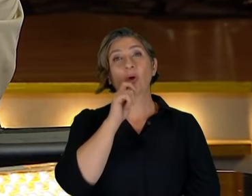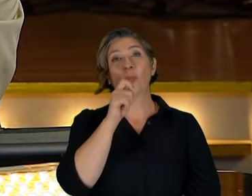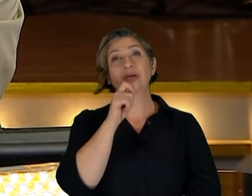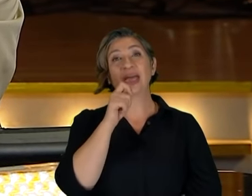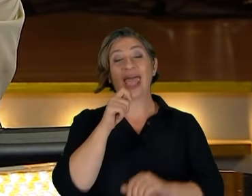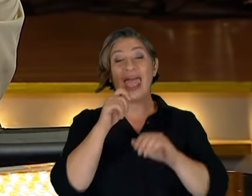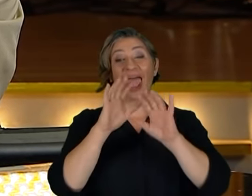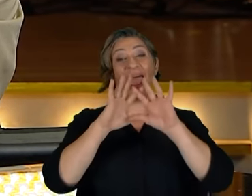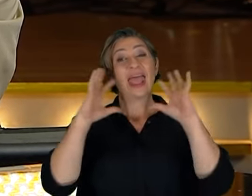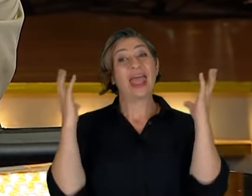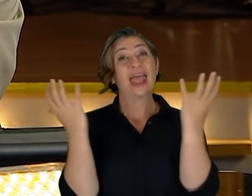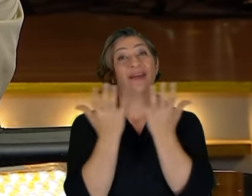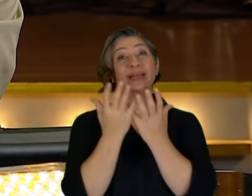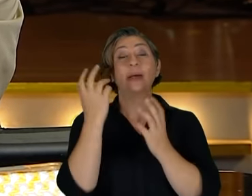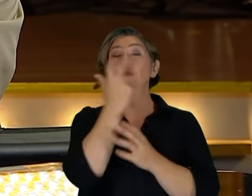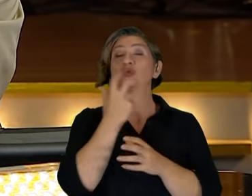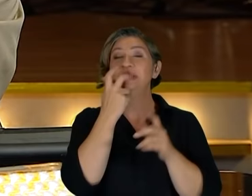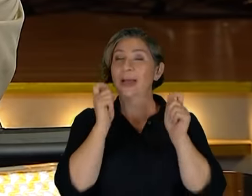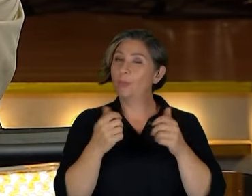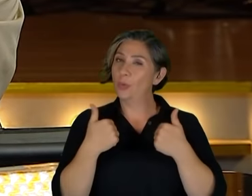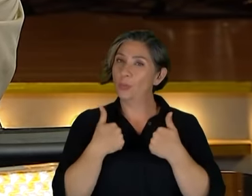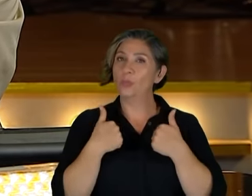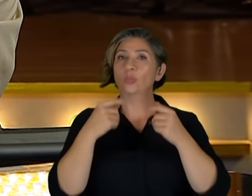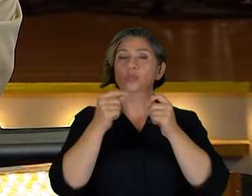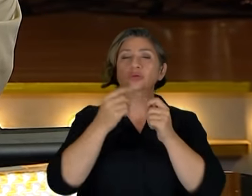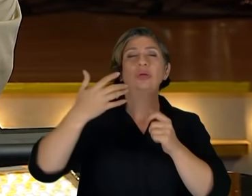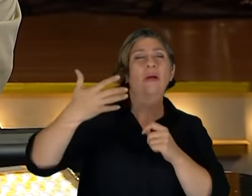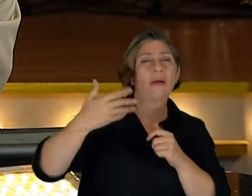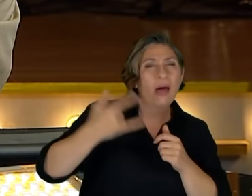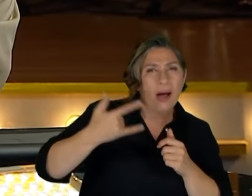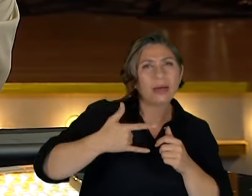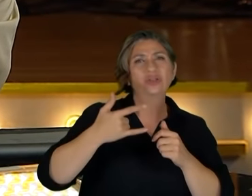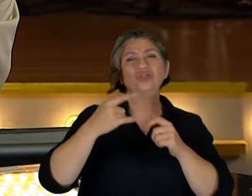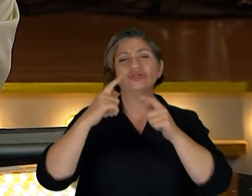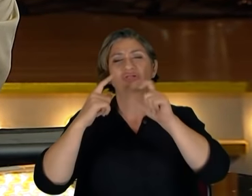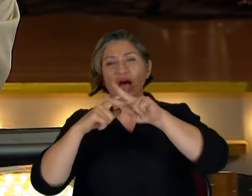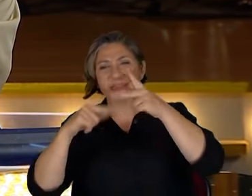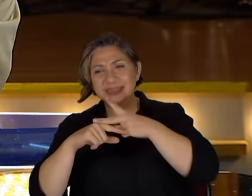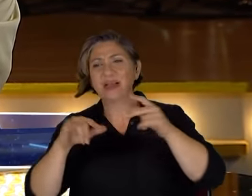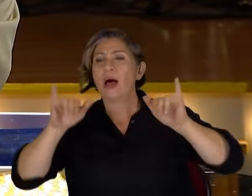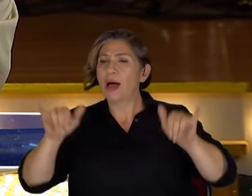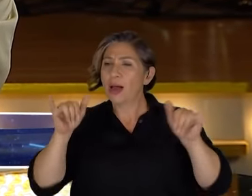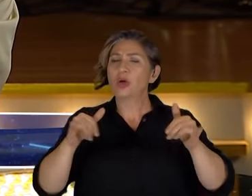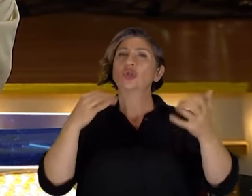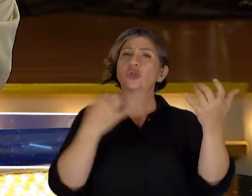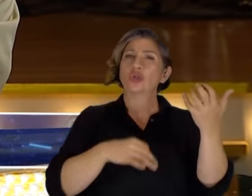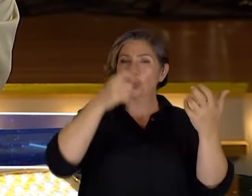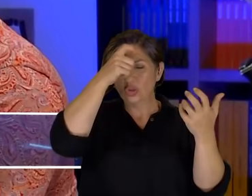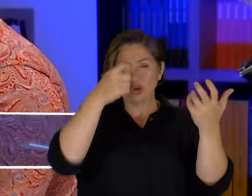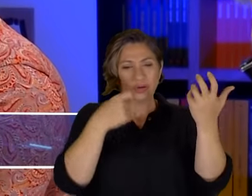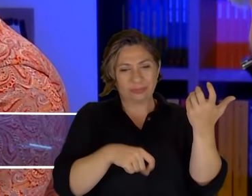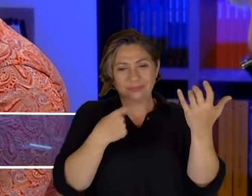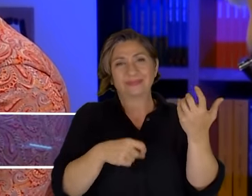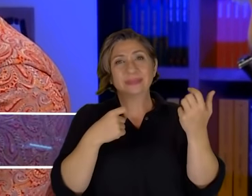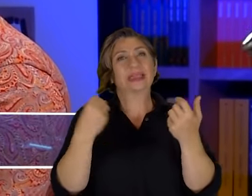röportajlardan. Evrensel müzik yapıyorum. Blues, rock, jazz her şey var. Halay da var. Türkülerini yeniden